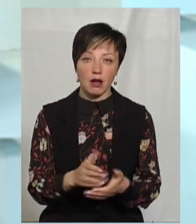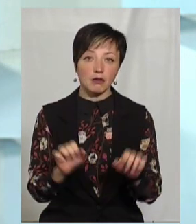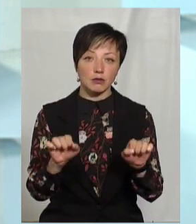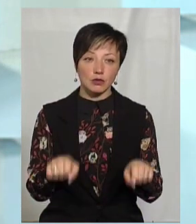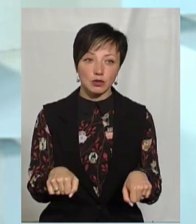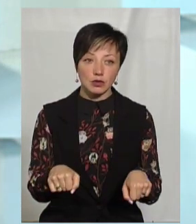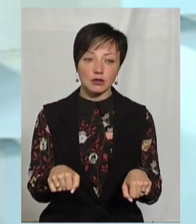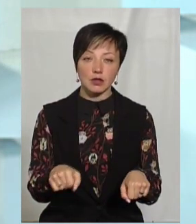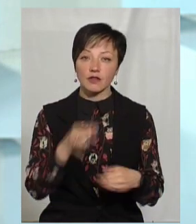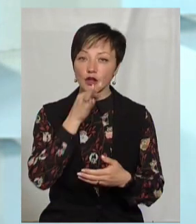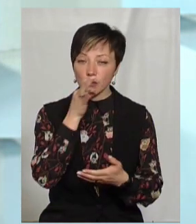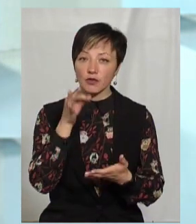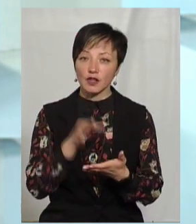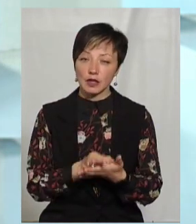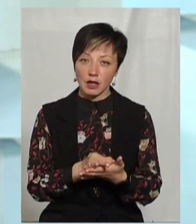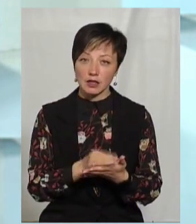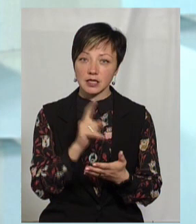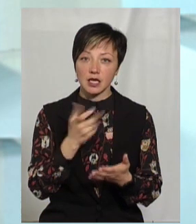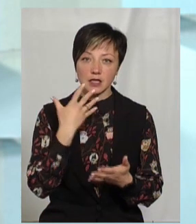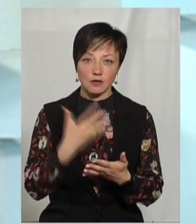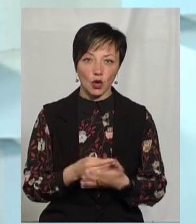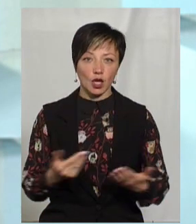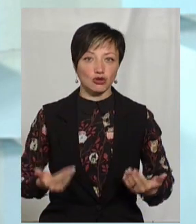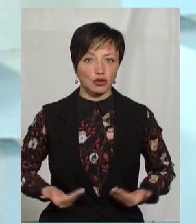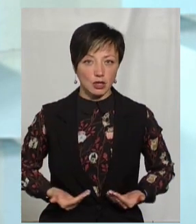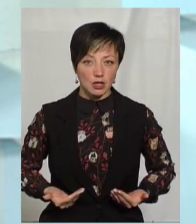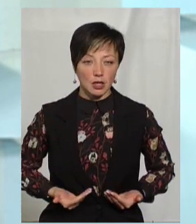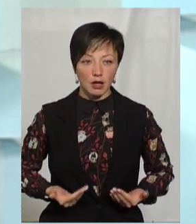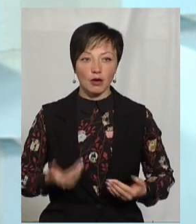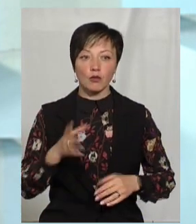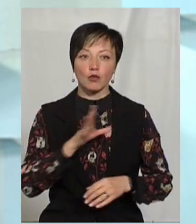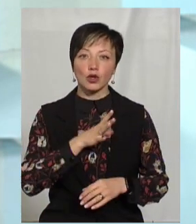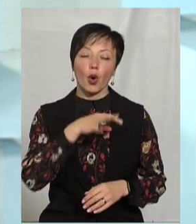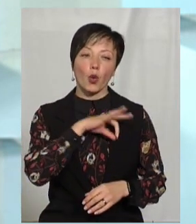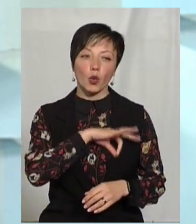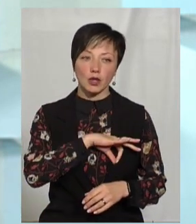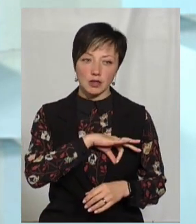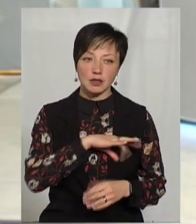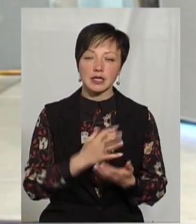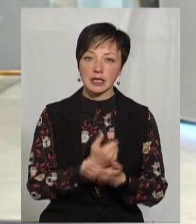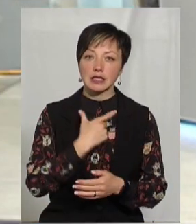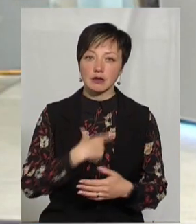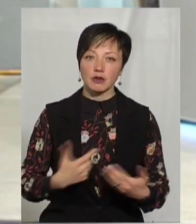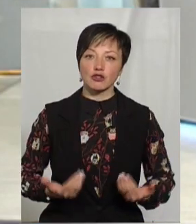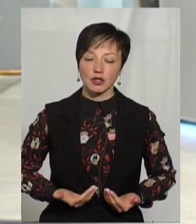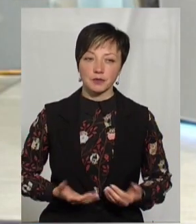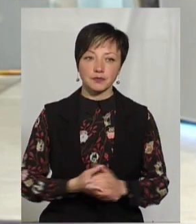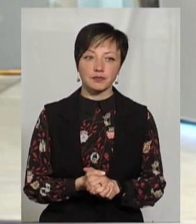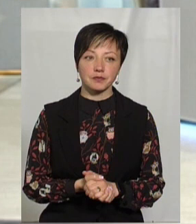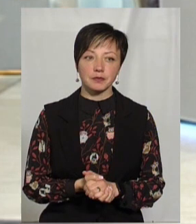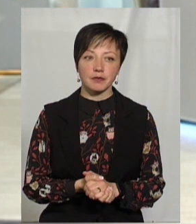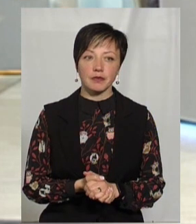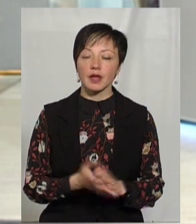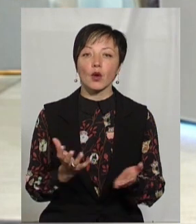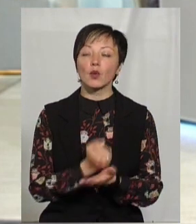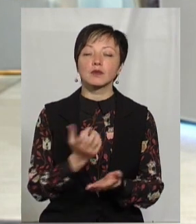змогу взяти відповідальність за своє життя. То бути корисними. Знайти себе в житті. Да.